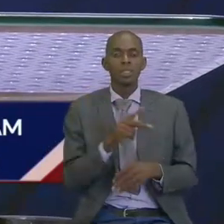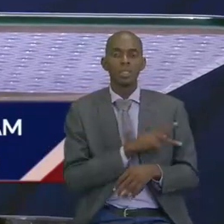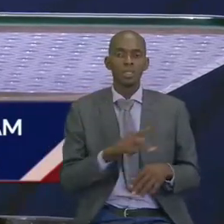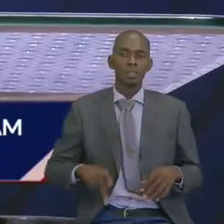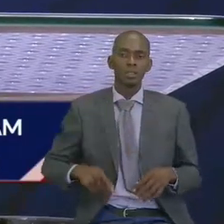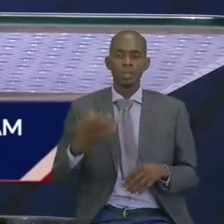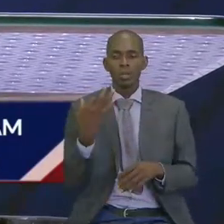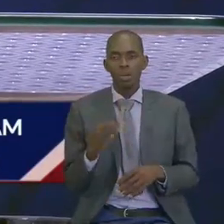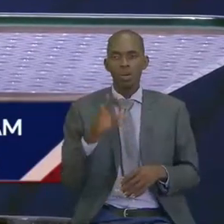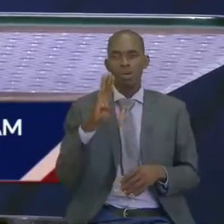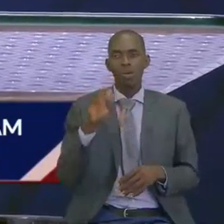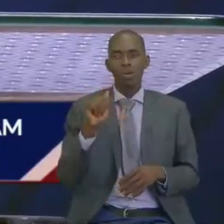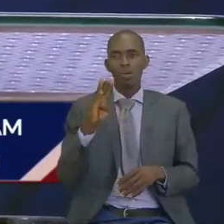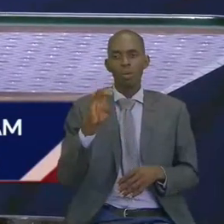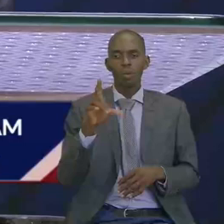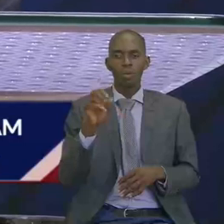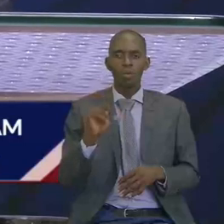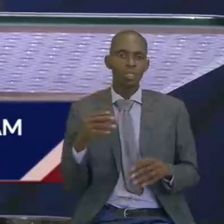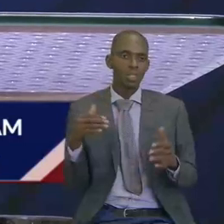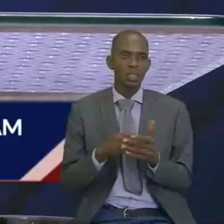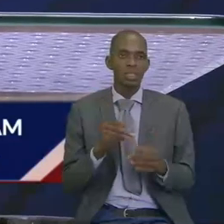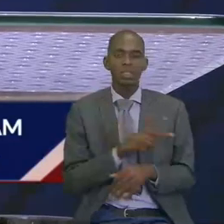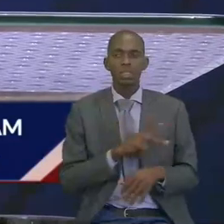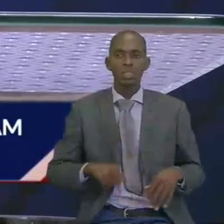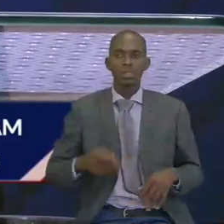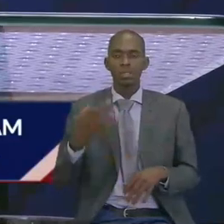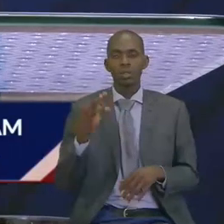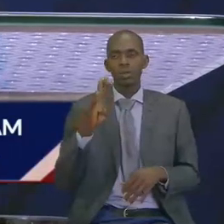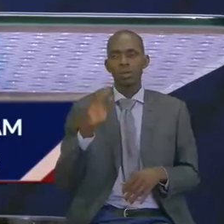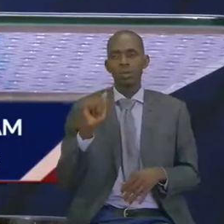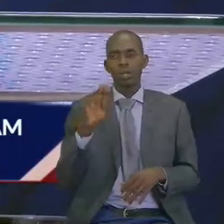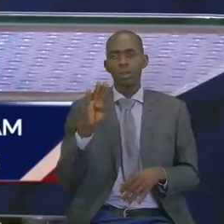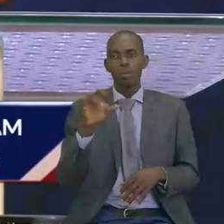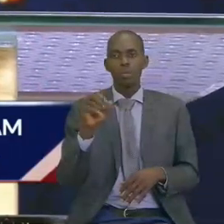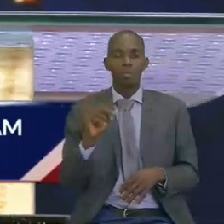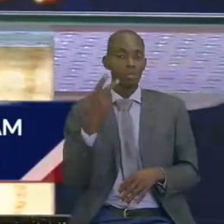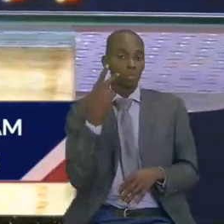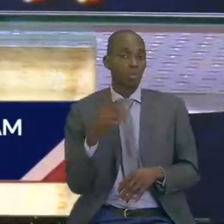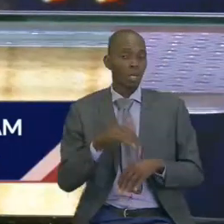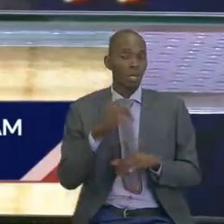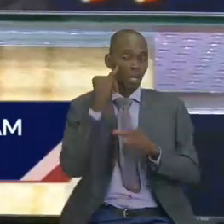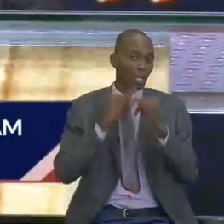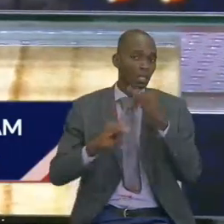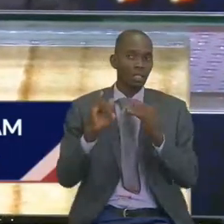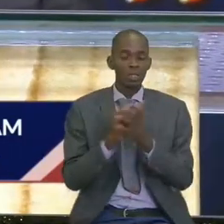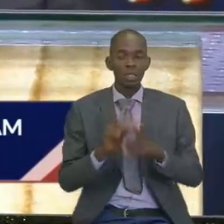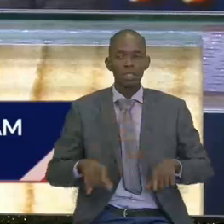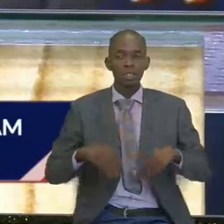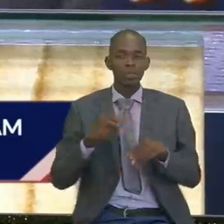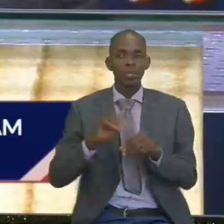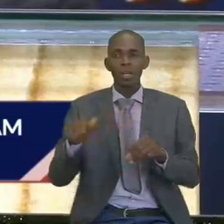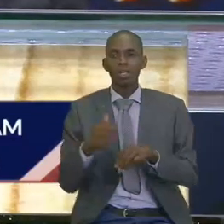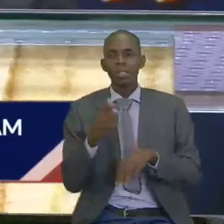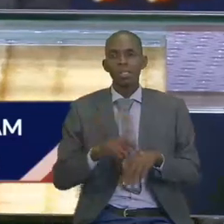4. Alors tu prononceras ce chant sur le roi de Babylone. Et voyez Ésaïe qui avait vécu